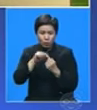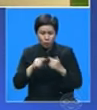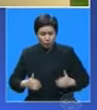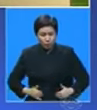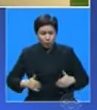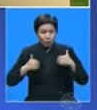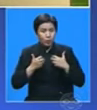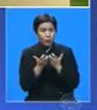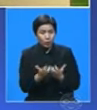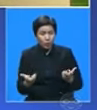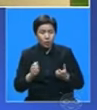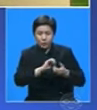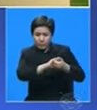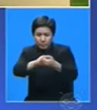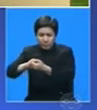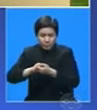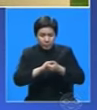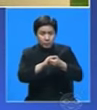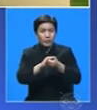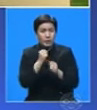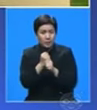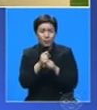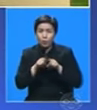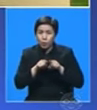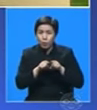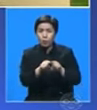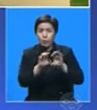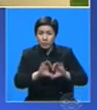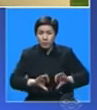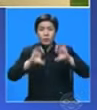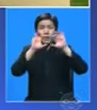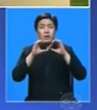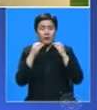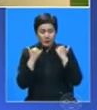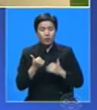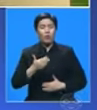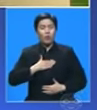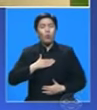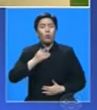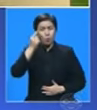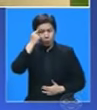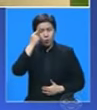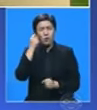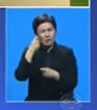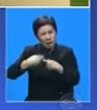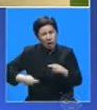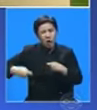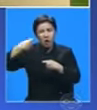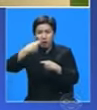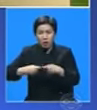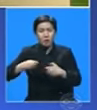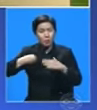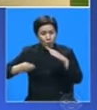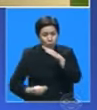ด้วยการสร้างความปรองดองสมานฉันท์ควบคู่ไปด้วยเราดูดีนะครับว่าเป็นงานที่ยากมีทั้งวิกฤตและโอก